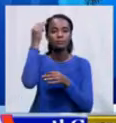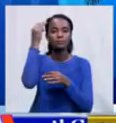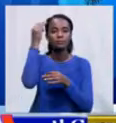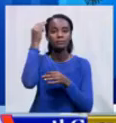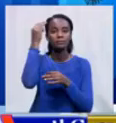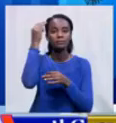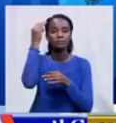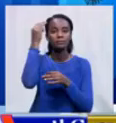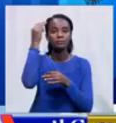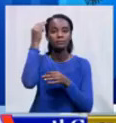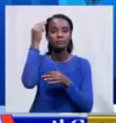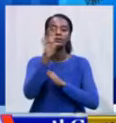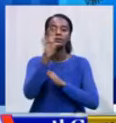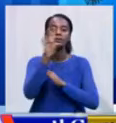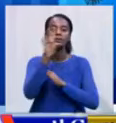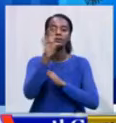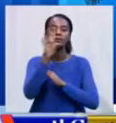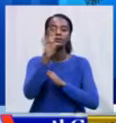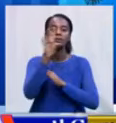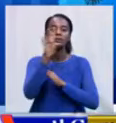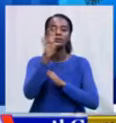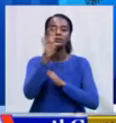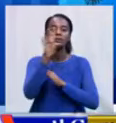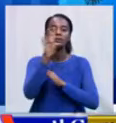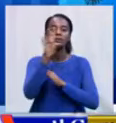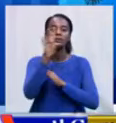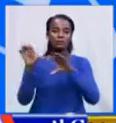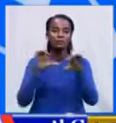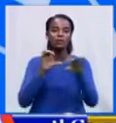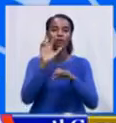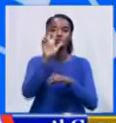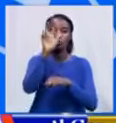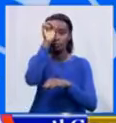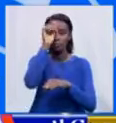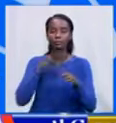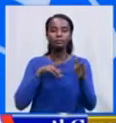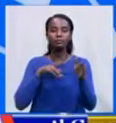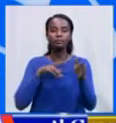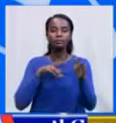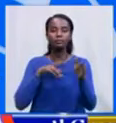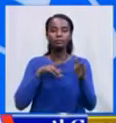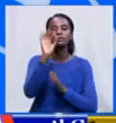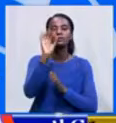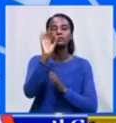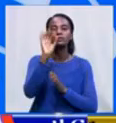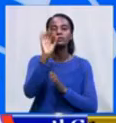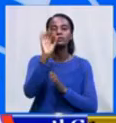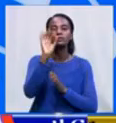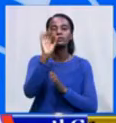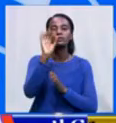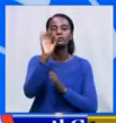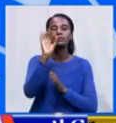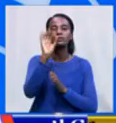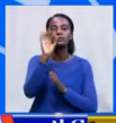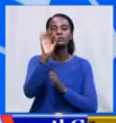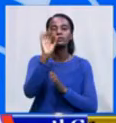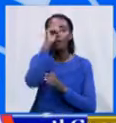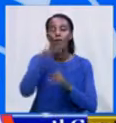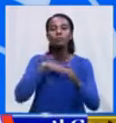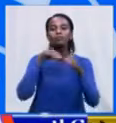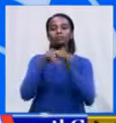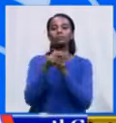ውስጥ ለ745 ሰዎች ምርመራ ተደርጎ 3 ሰዎች ቫይረሱ ተገኝቶባቸዋል ብለዋል። ቫይረሱ የተገኘባቸው ሰዎች ውስጥ